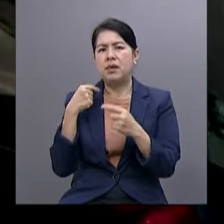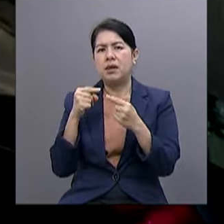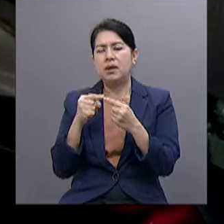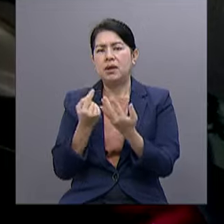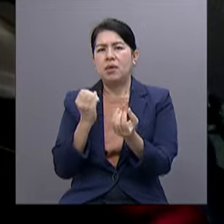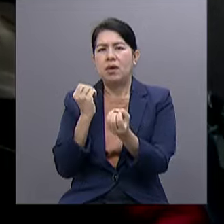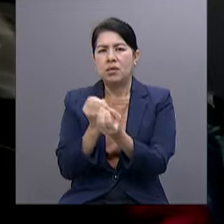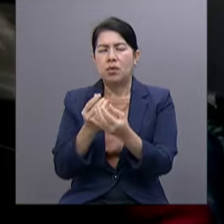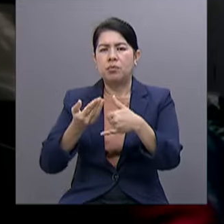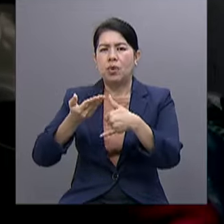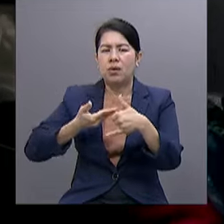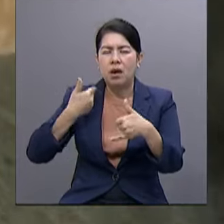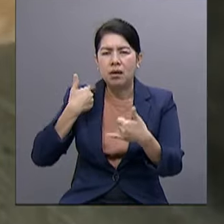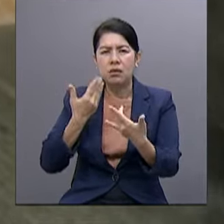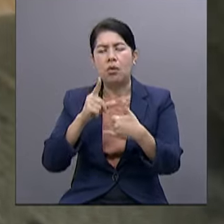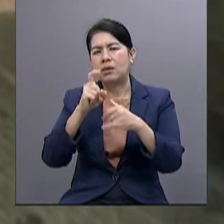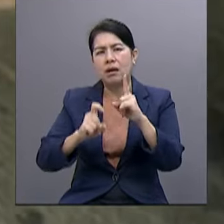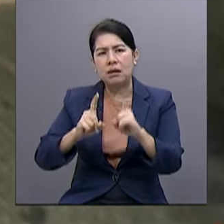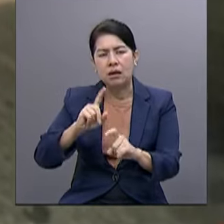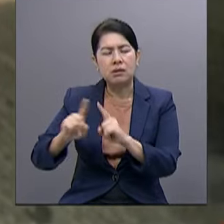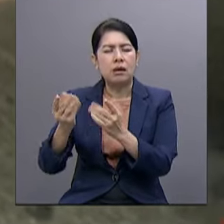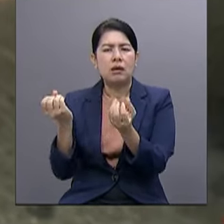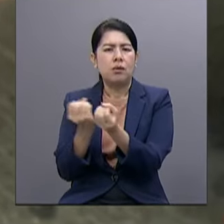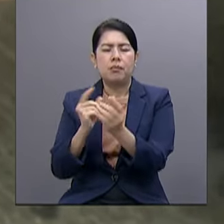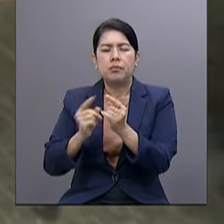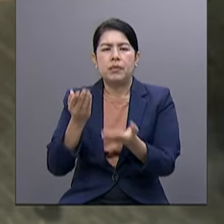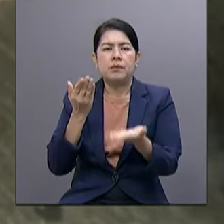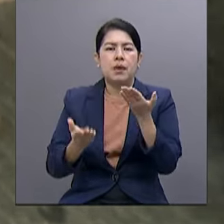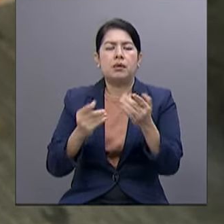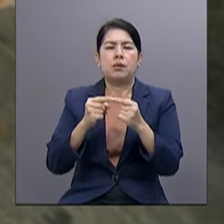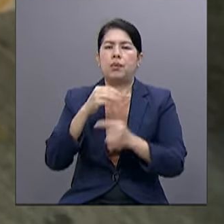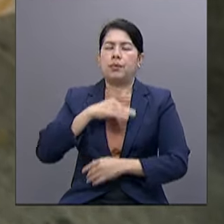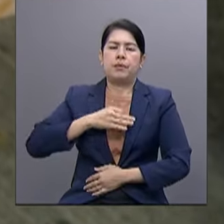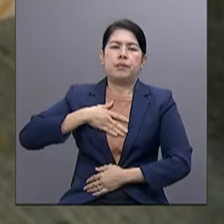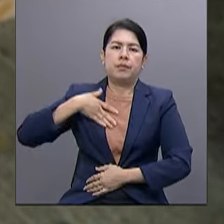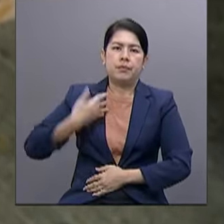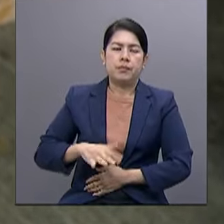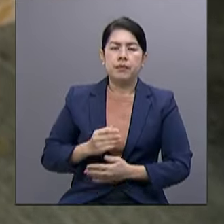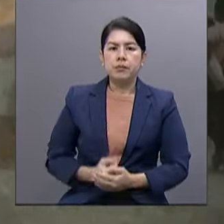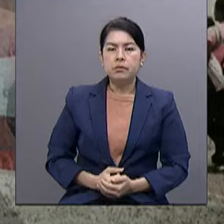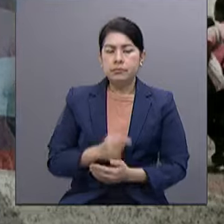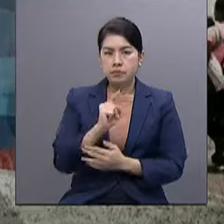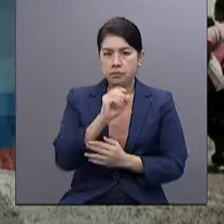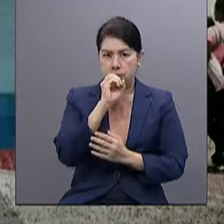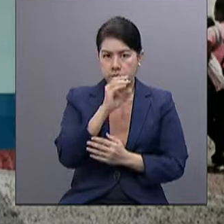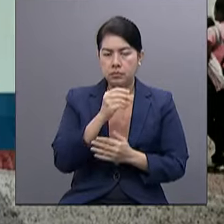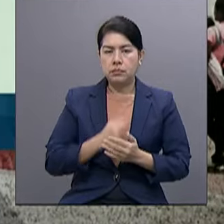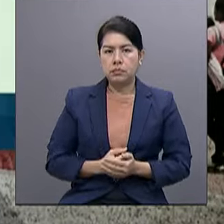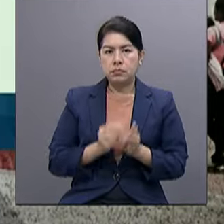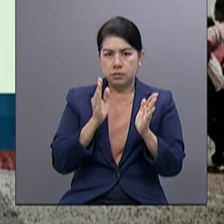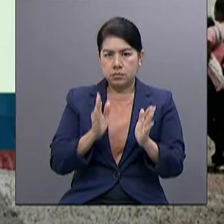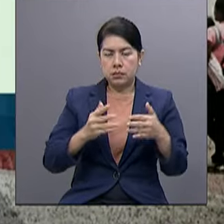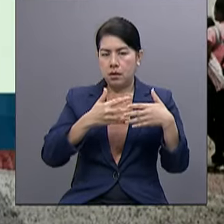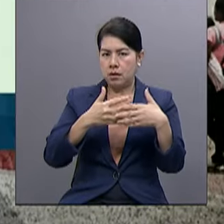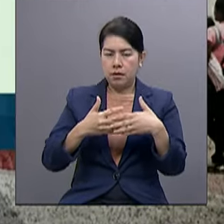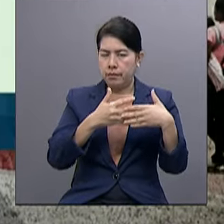มืองและปัญหาเศรษฐกิจนะคะโดยผลสำรวจความคิดเห็นของแกลล็อปเมื่อช่วงปลายเดือนเมษายนชี้เขาว่าชาวอเมริกัน